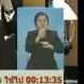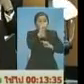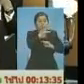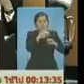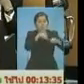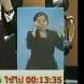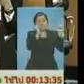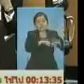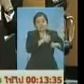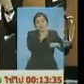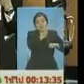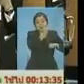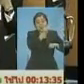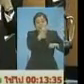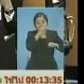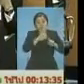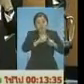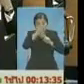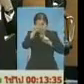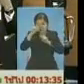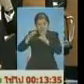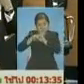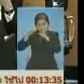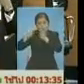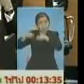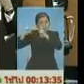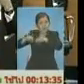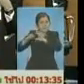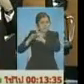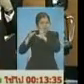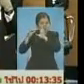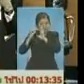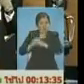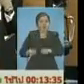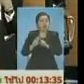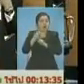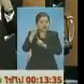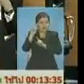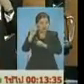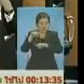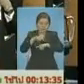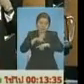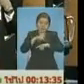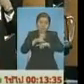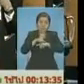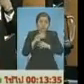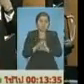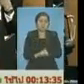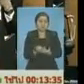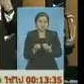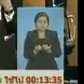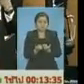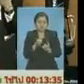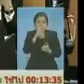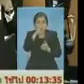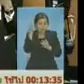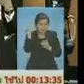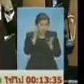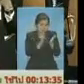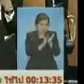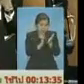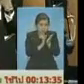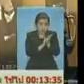ตรีครับเพราะฉะนั้นไม่เกี่ยวกับสัญญาข้อที่1ครับข้อที่2เนี่ยผมนี่เสียดายจริงๆครับเคยชื่นชมท่านเฉลิมอยู่บำรุงมากว่าต